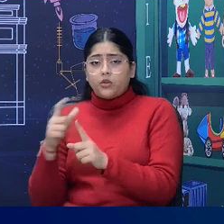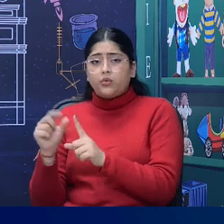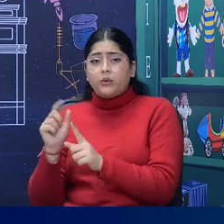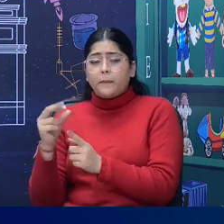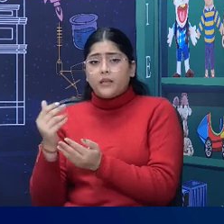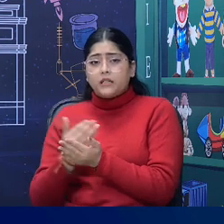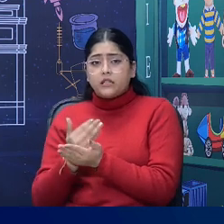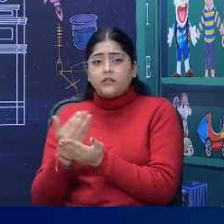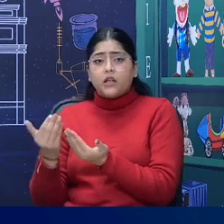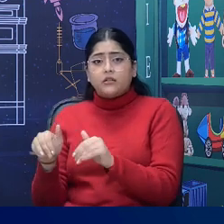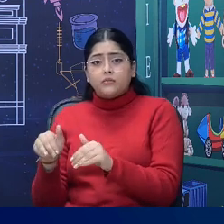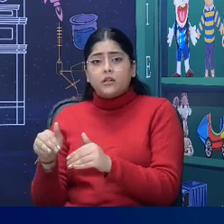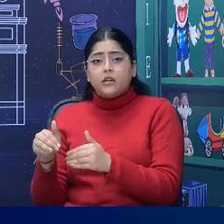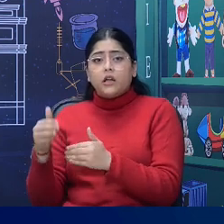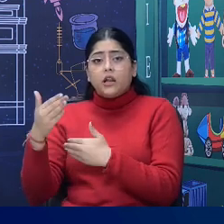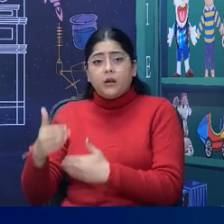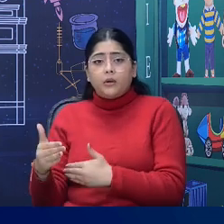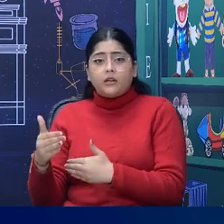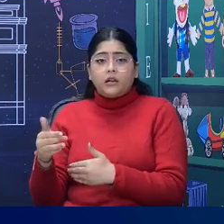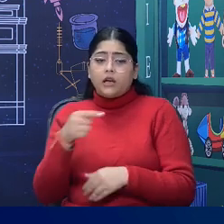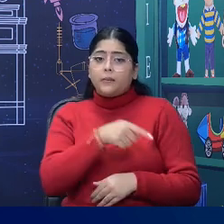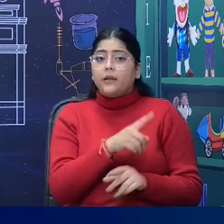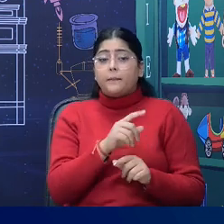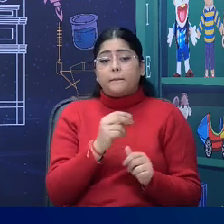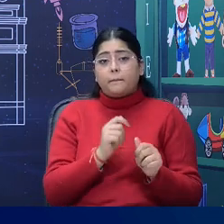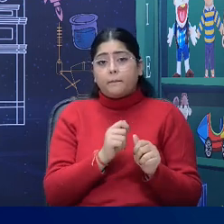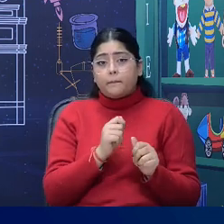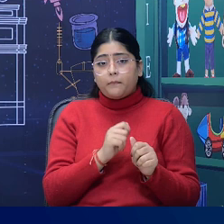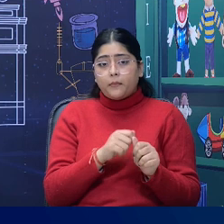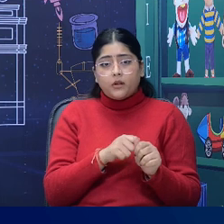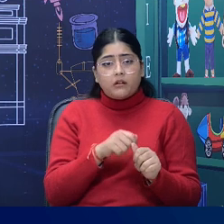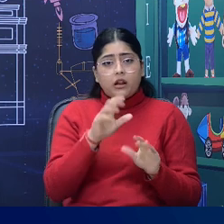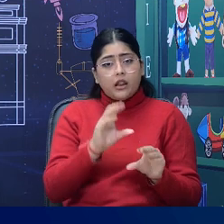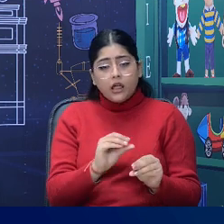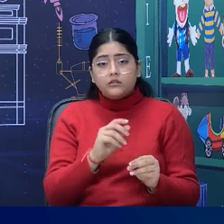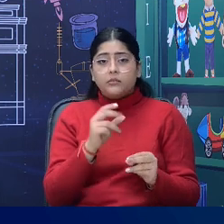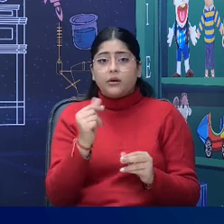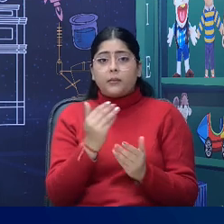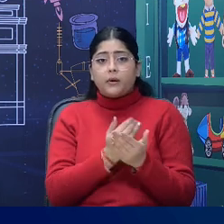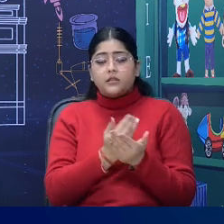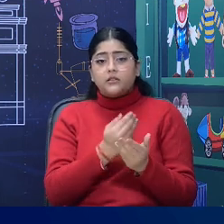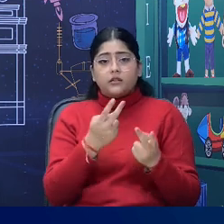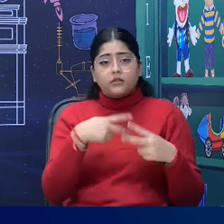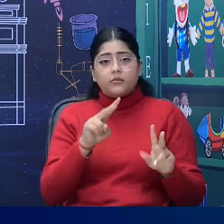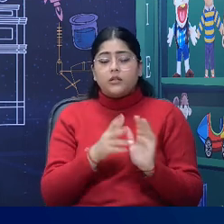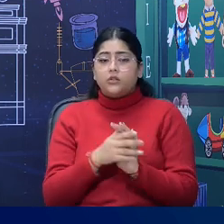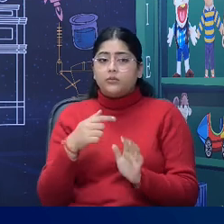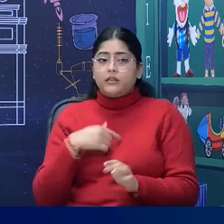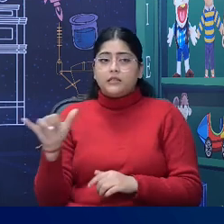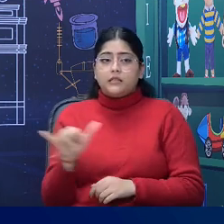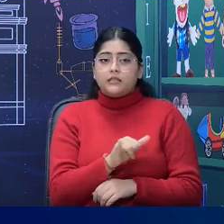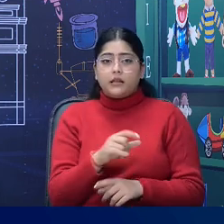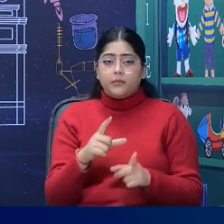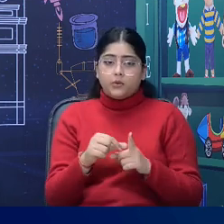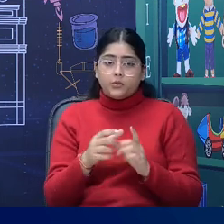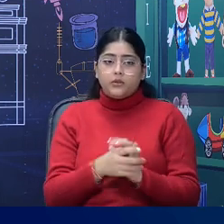वही करनी है तो मैं भी जो है ज्ञान वाली जो एक दूसरी हमारी जो हम कहानी देख रहे हैं उसके साथ चल देता हूं बिल्कुल